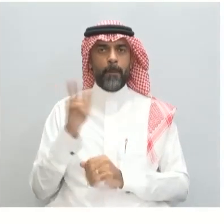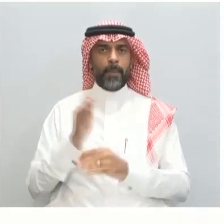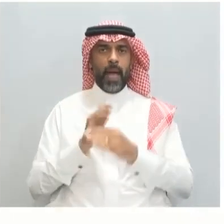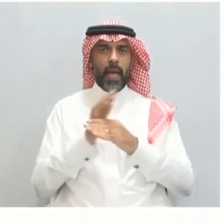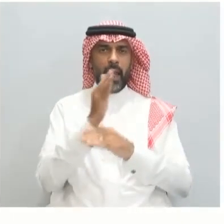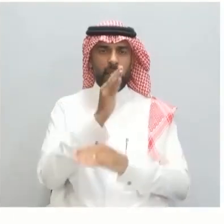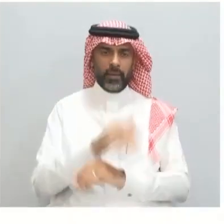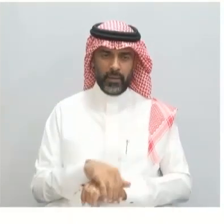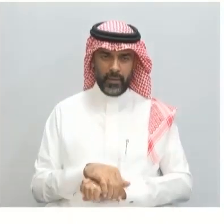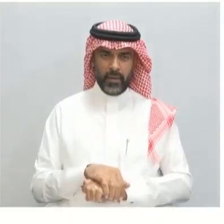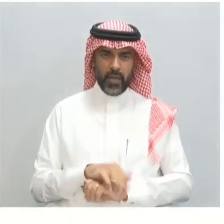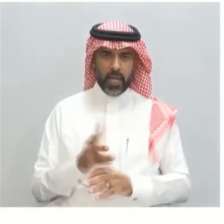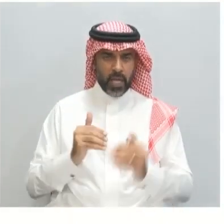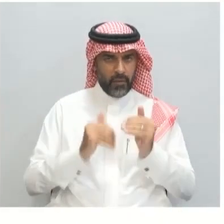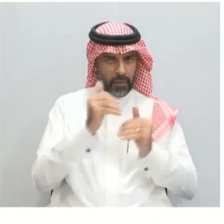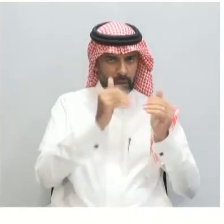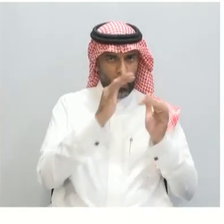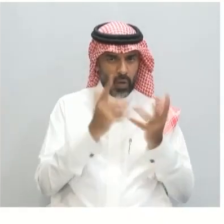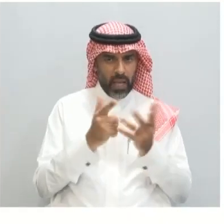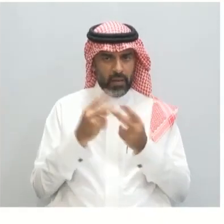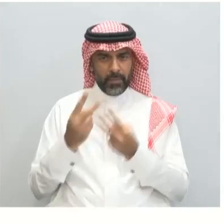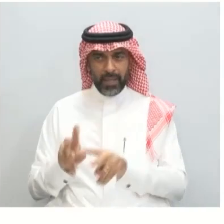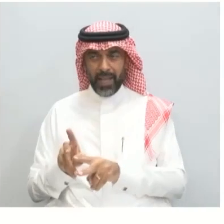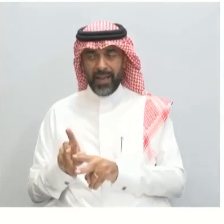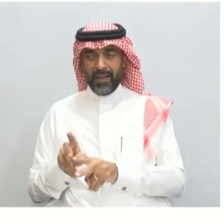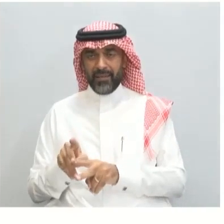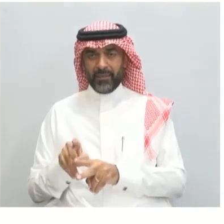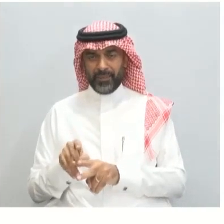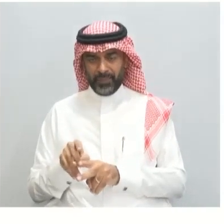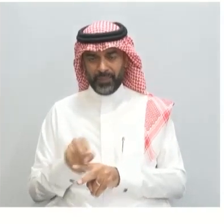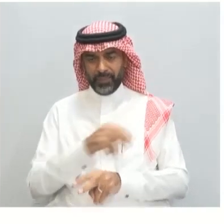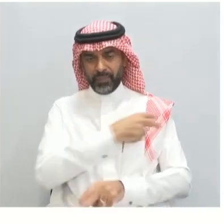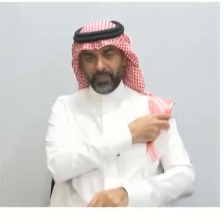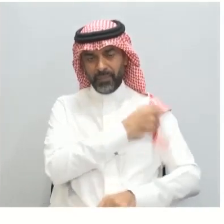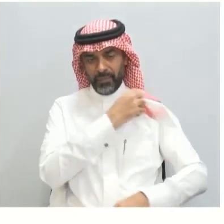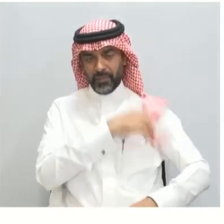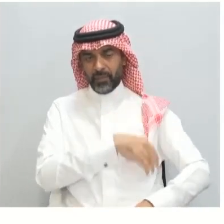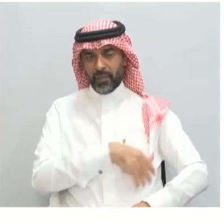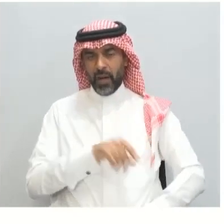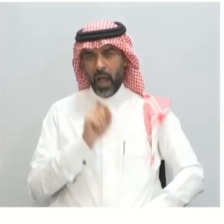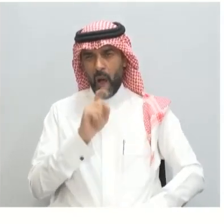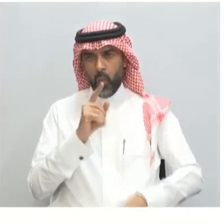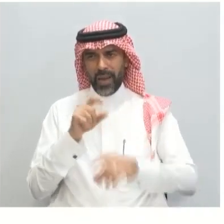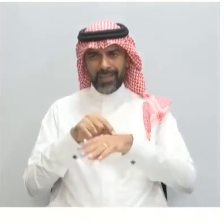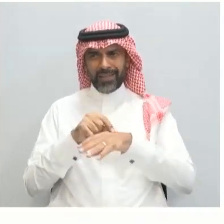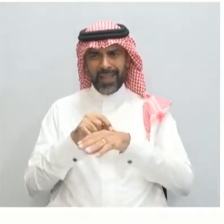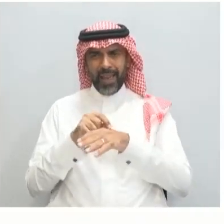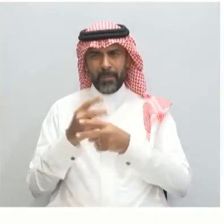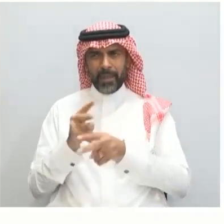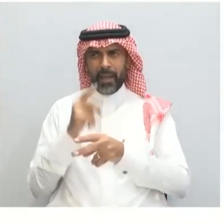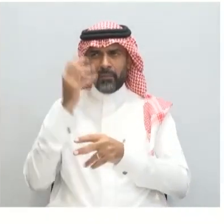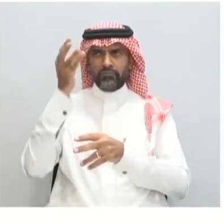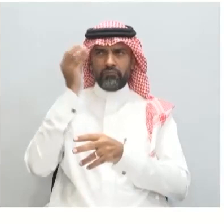الخرائط كيف تطور هذا العلم ابتداء من ا ما كان يخزنه الانسان من ذاكرته الى